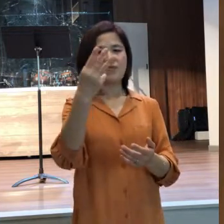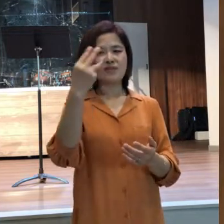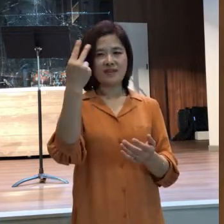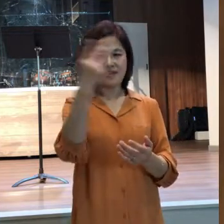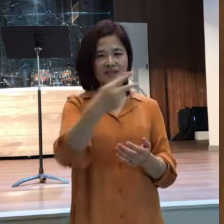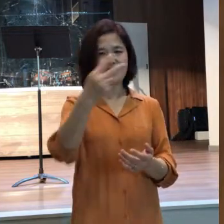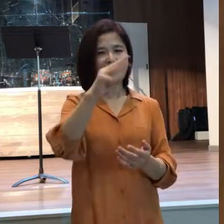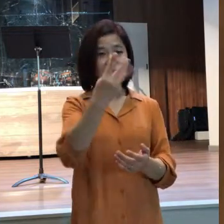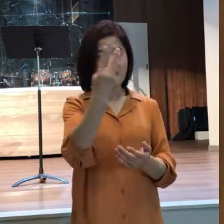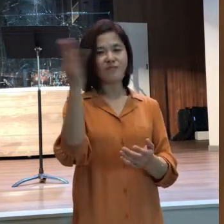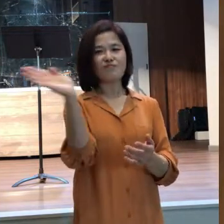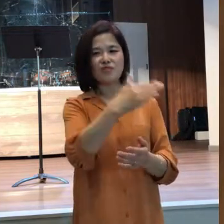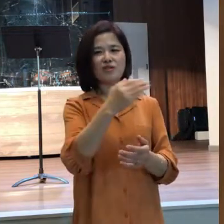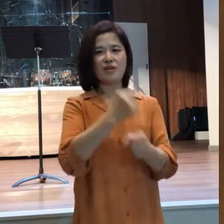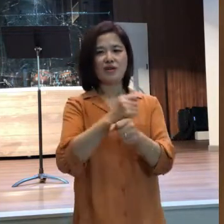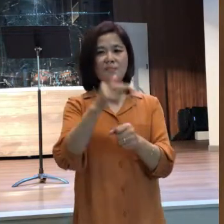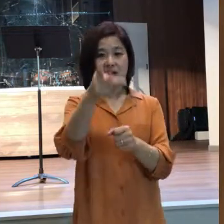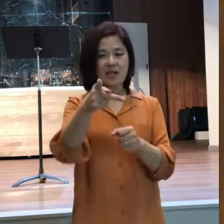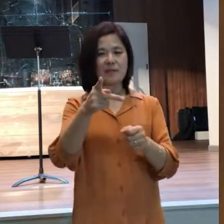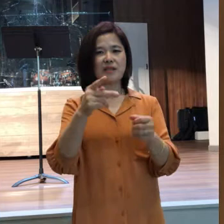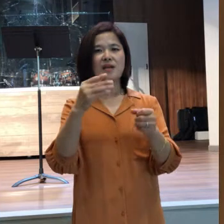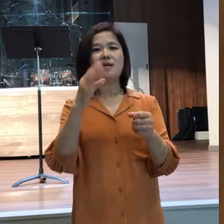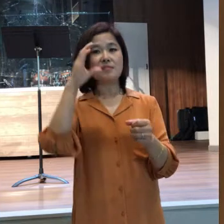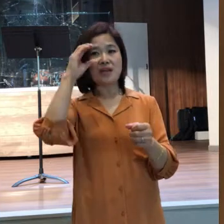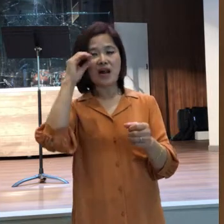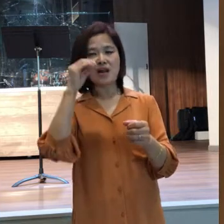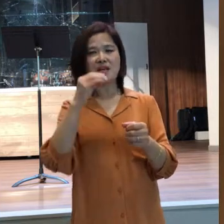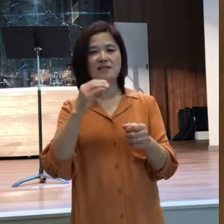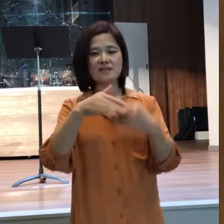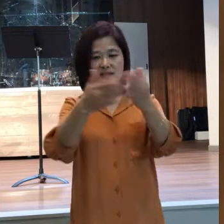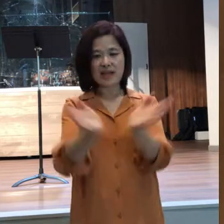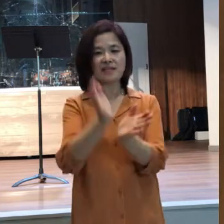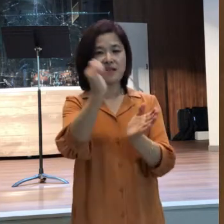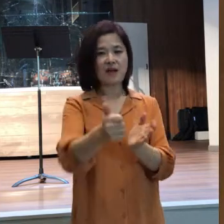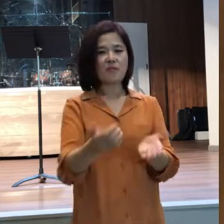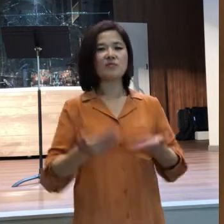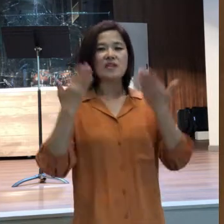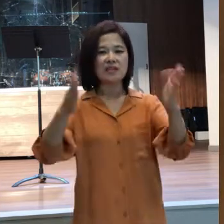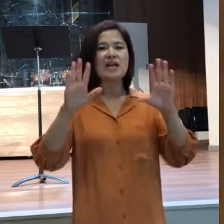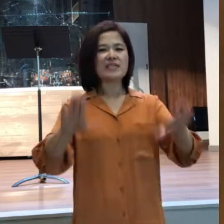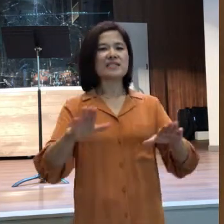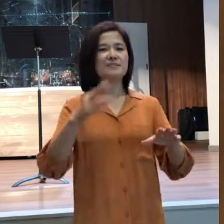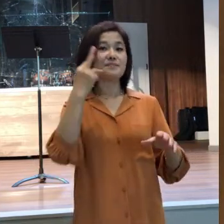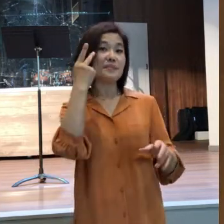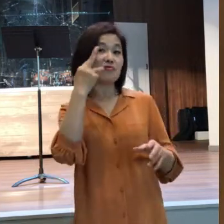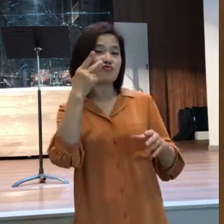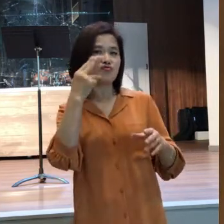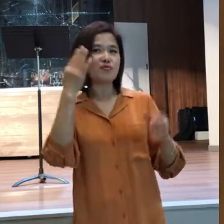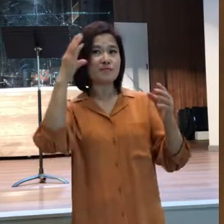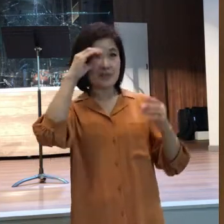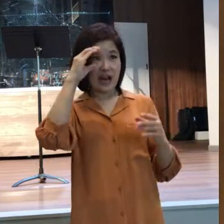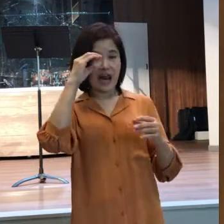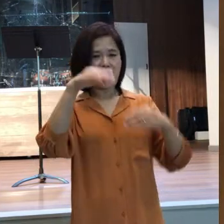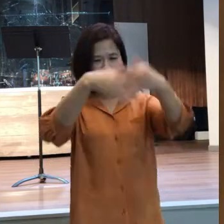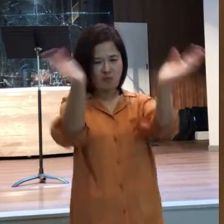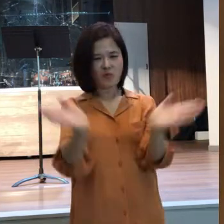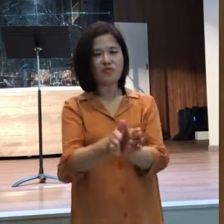2003년부터는 필라델피아 미랄 선교단 단장으로 봉사하시다가 지금 현재는 미주 미랄